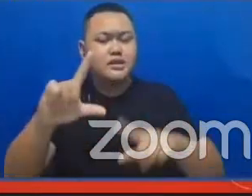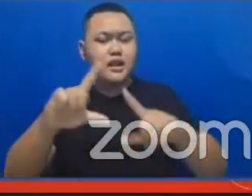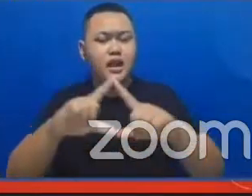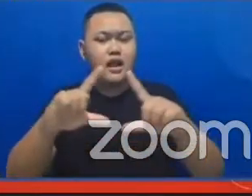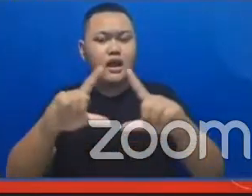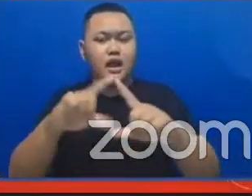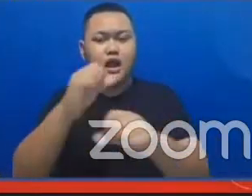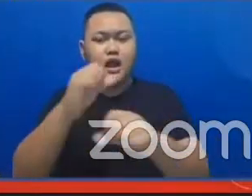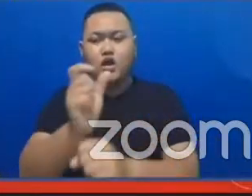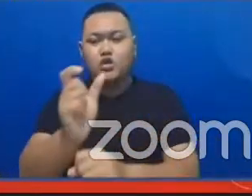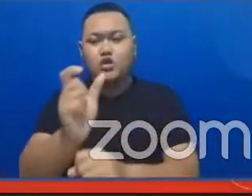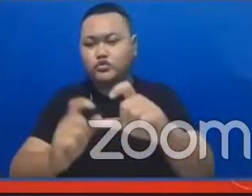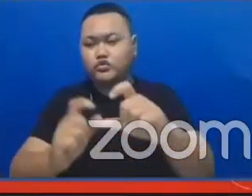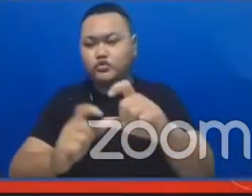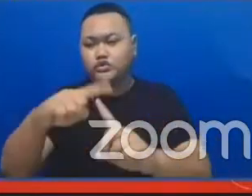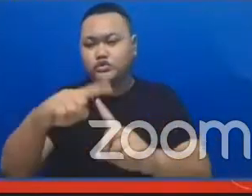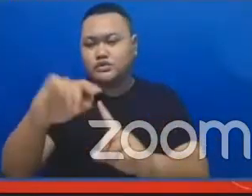Agustina.